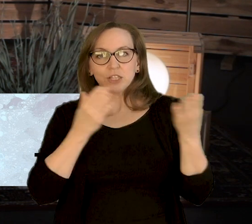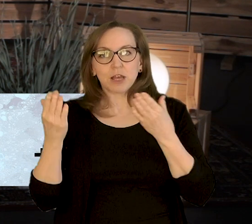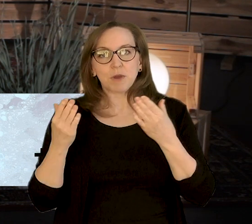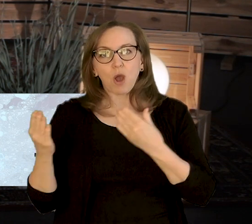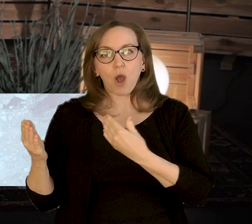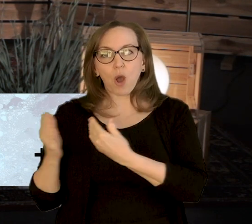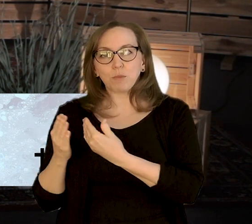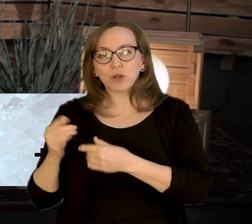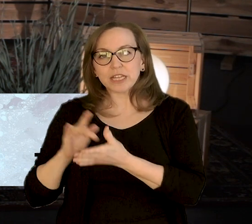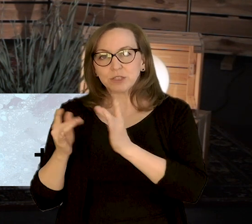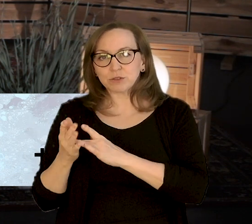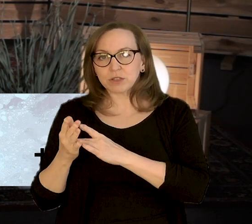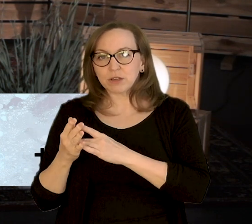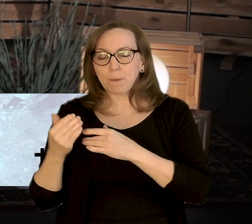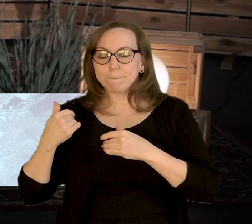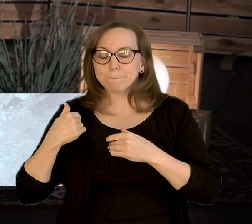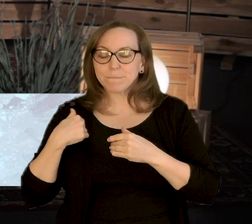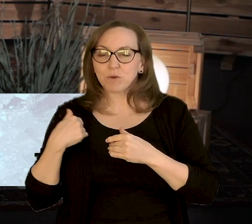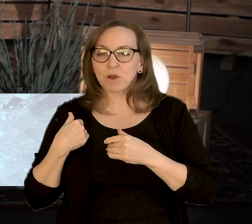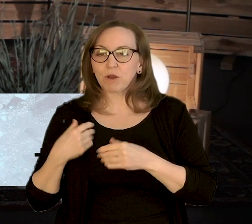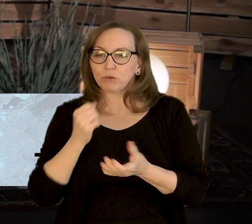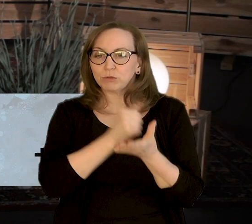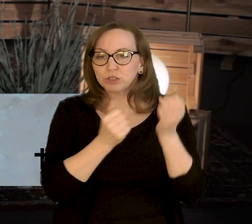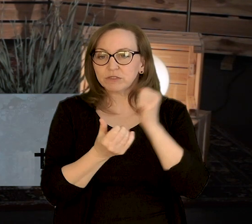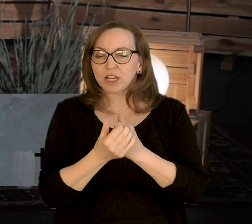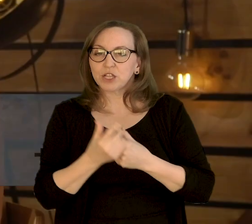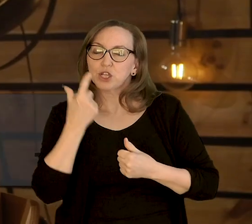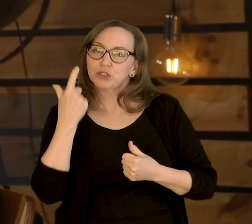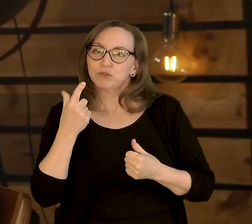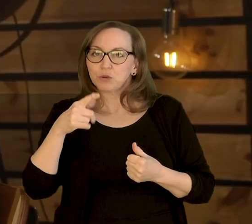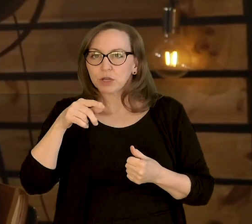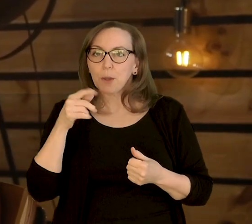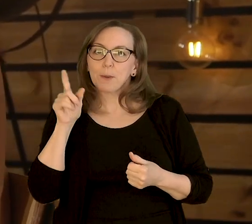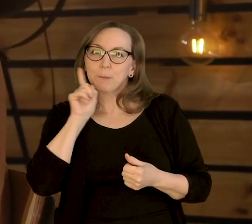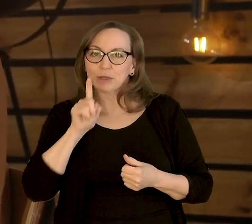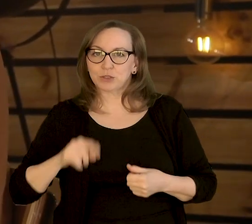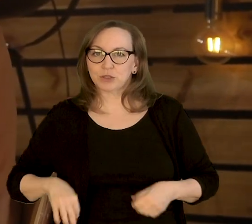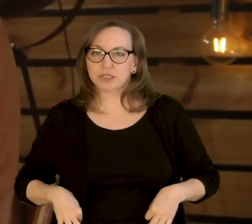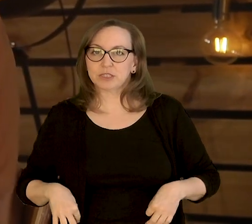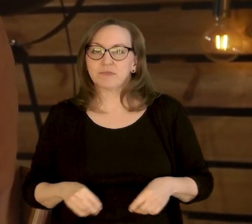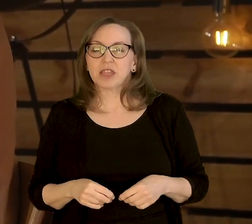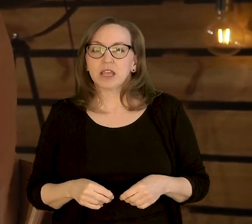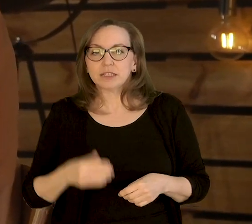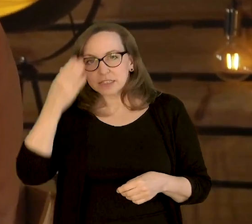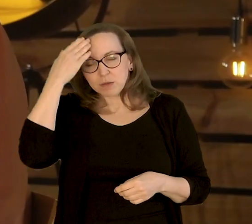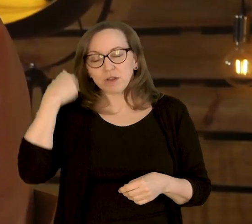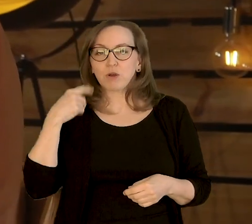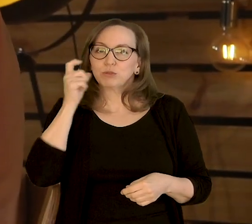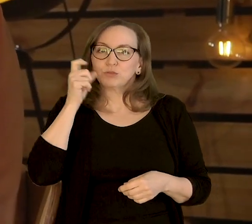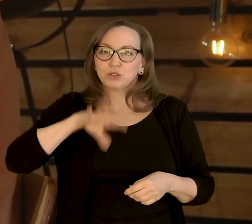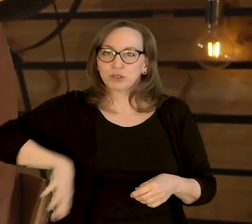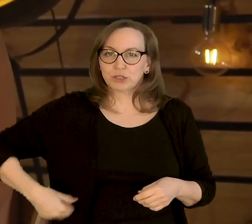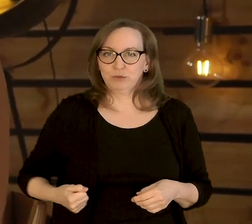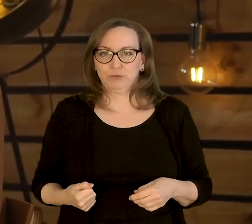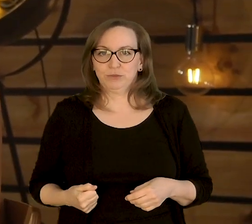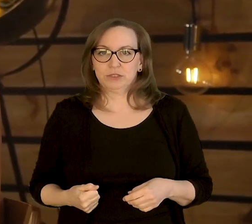Jezusa ukrzyżowanych zostało dwóch mężczyzn. Znamy ich jako złoczyńców,